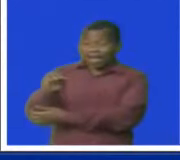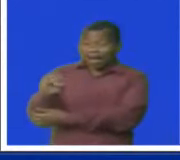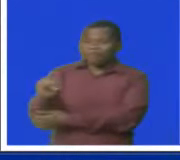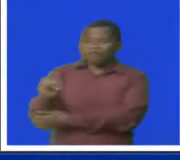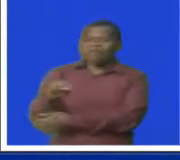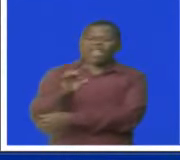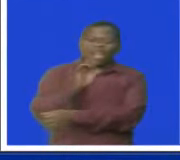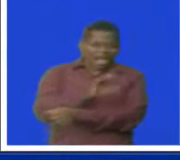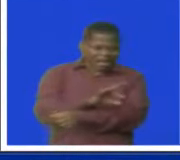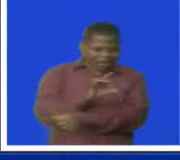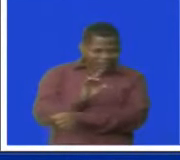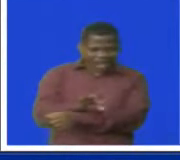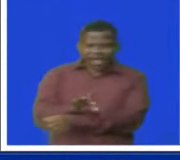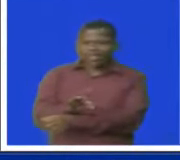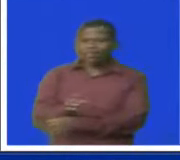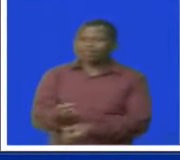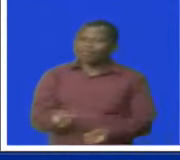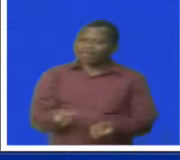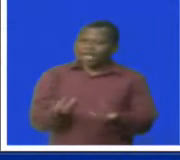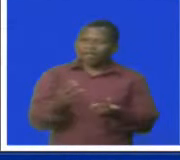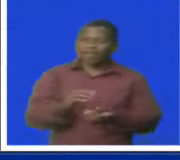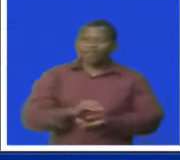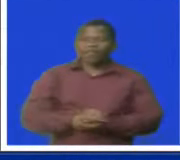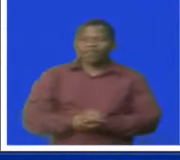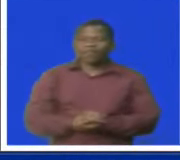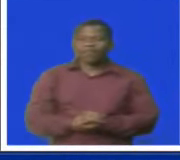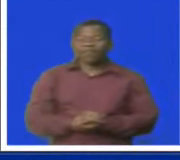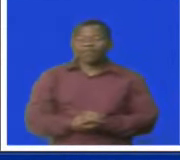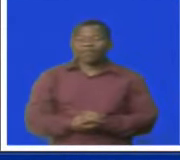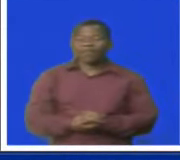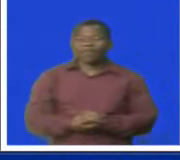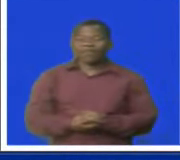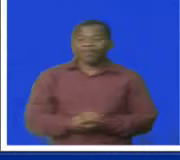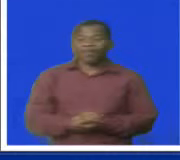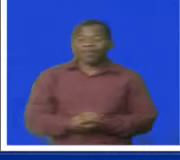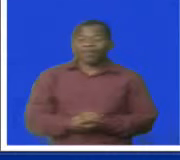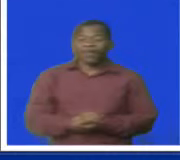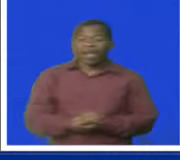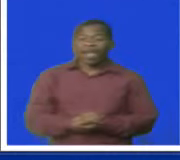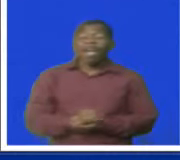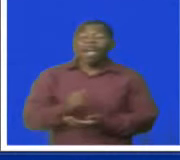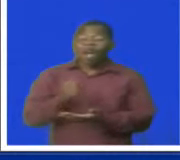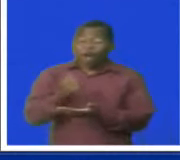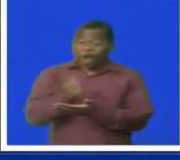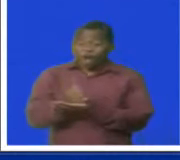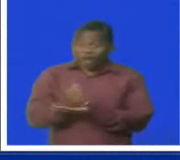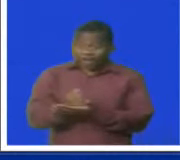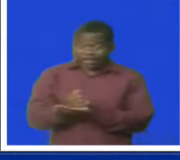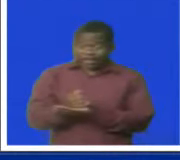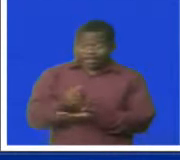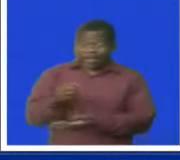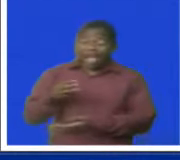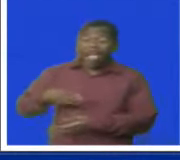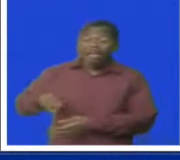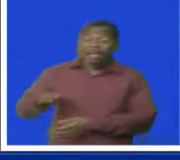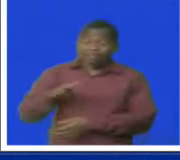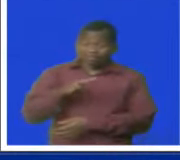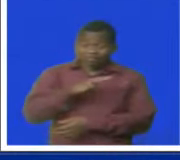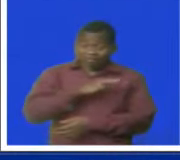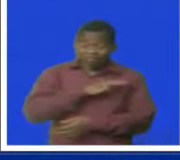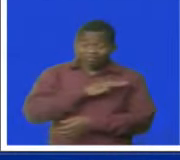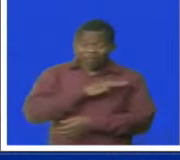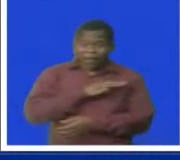Lihhovisi lethu leli lapho emandla enkosi building lihlala libhizi mhlonishwa. Bantu bayehla bayangena